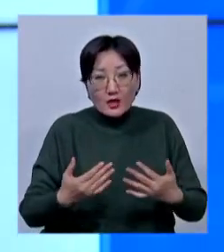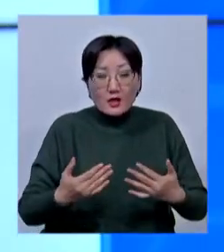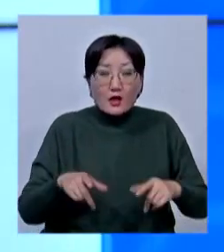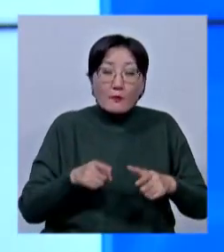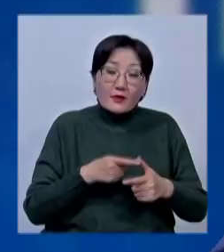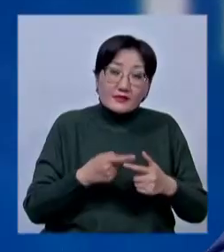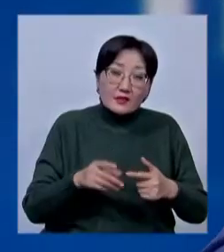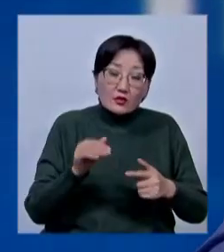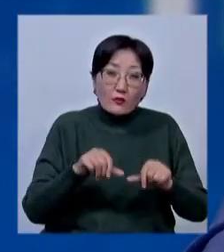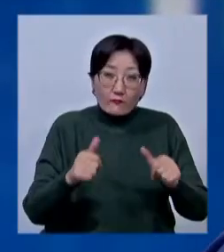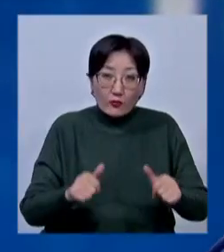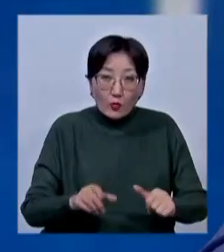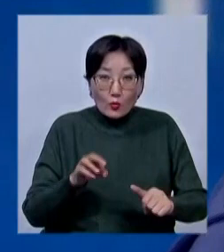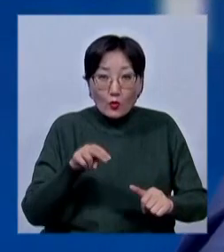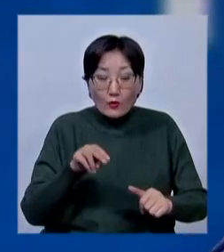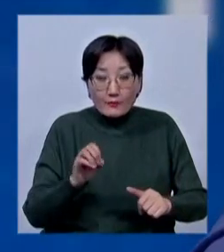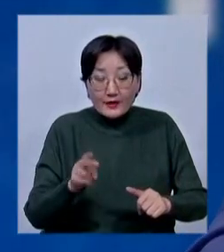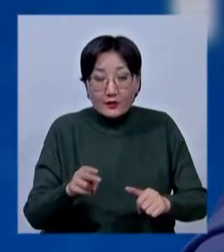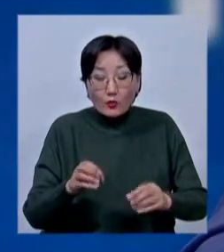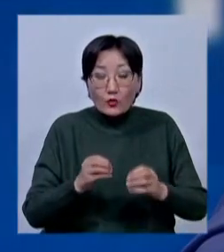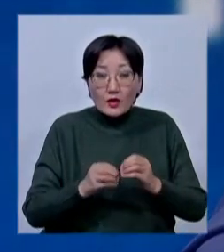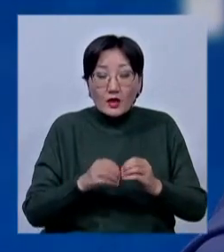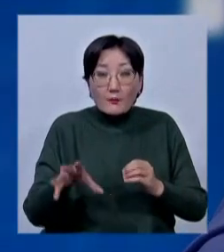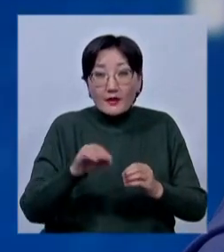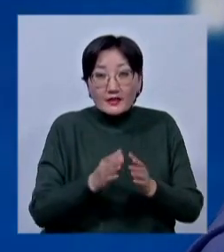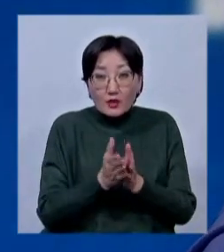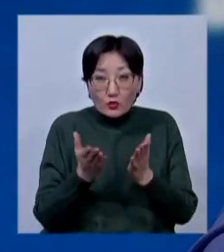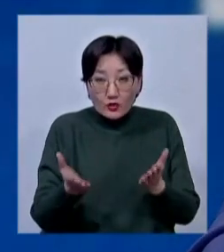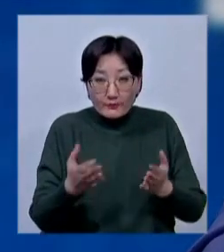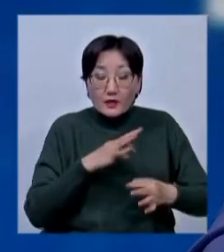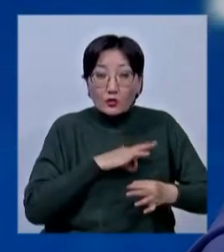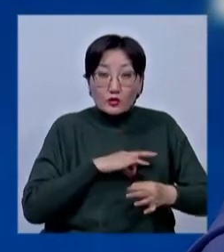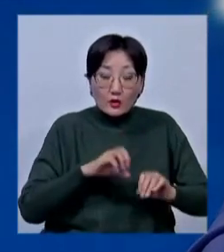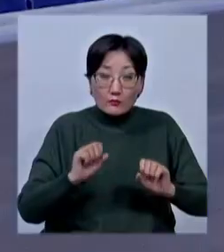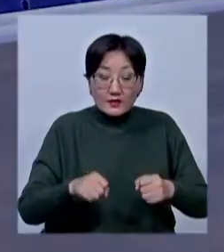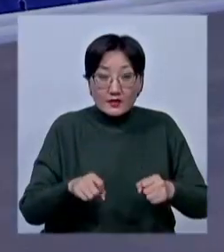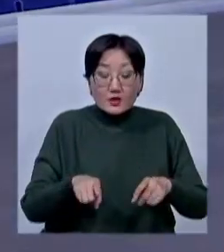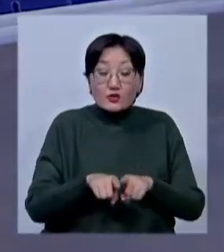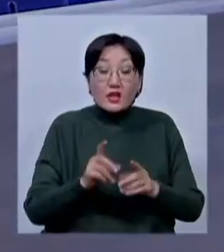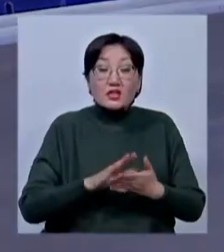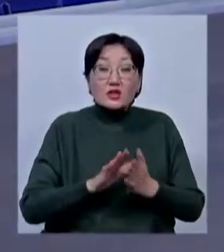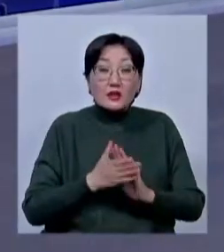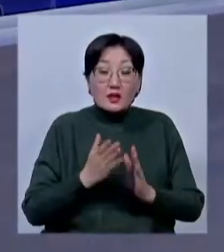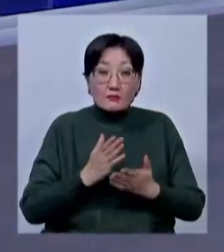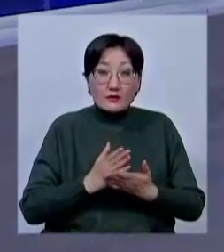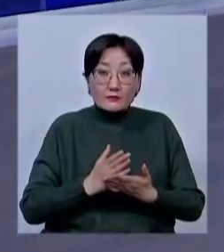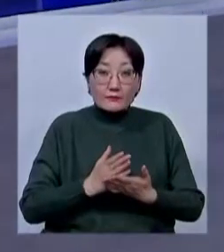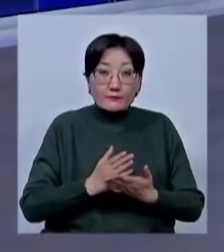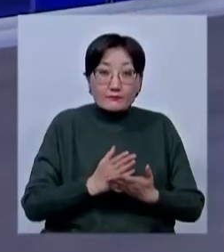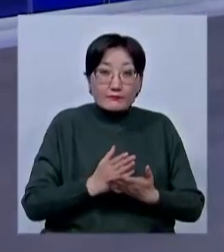де формалар көп. Мысалы, ОПИК, онда барлық кітаптарды қолдануға болады. Сонда жағдайлары жасалып жатыр.